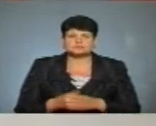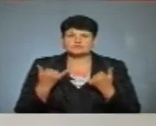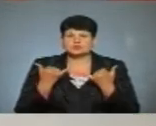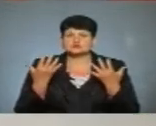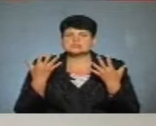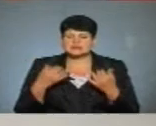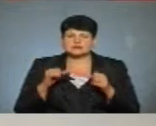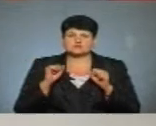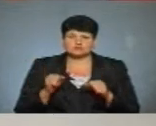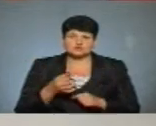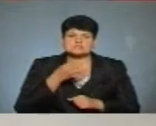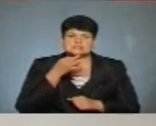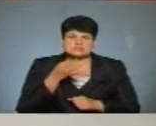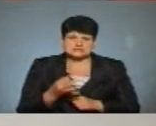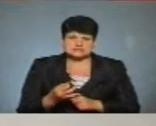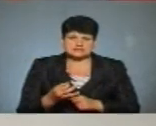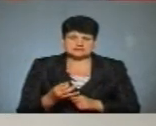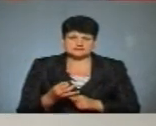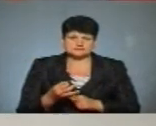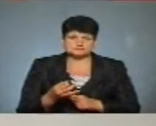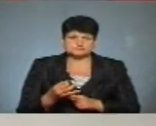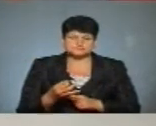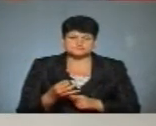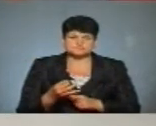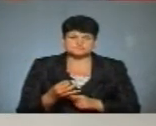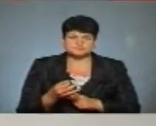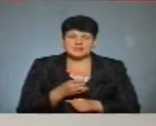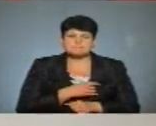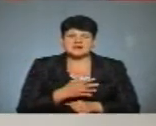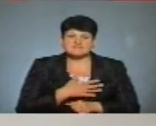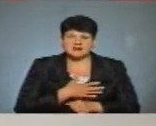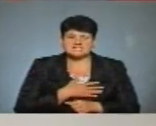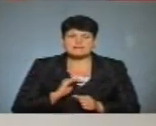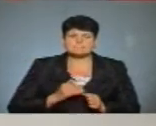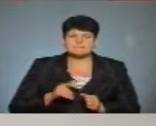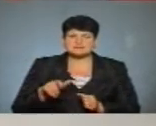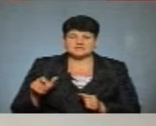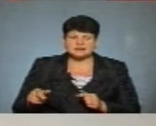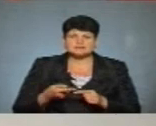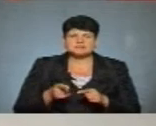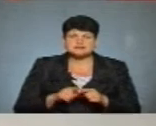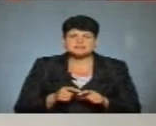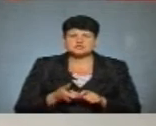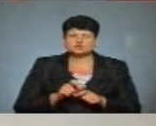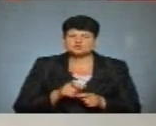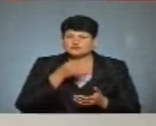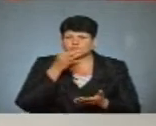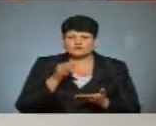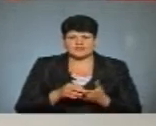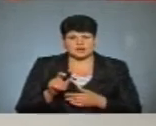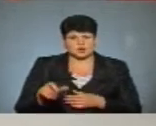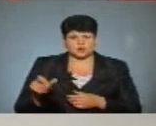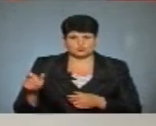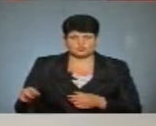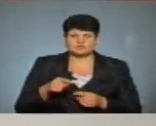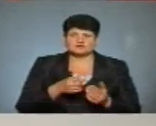день я можу вам сказати слідуюче. Приватні підприємці – це надзвичайно відповідальні люди.